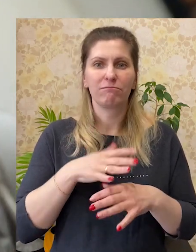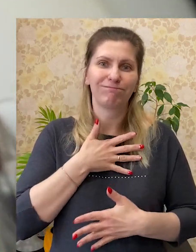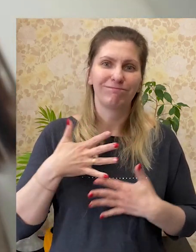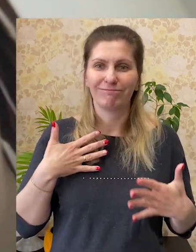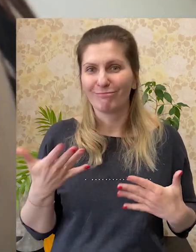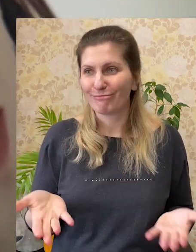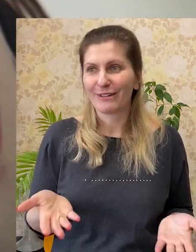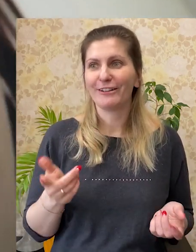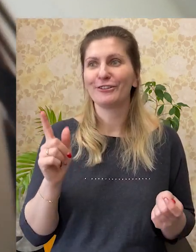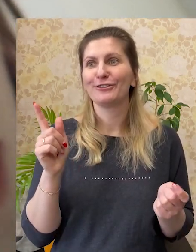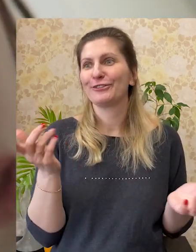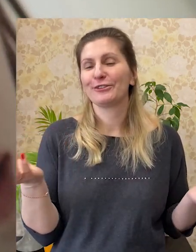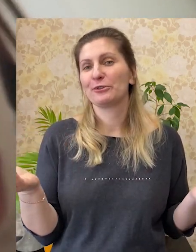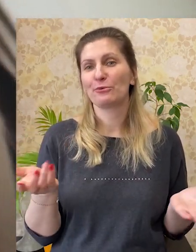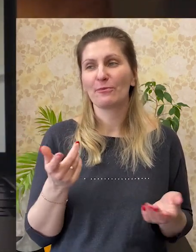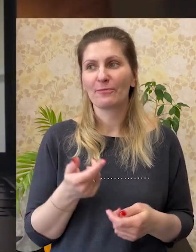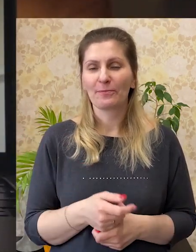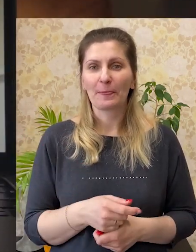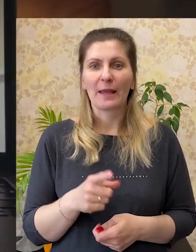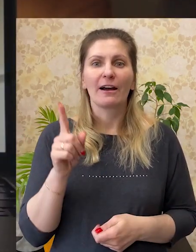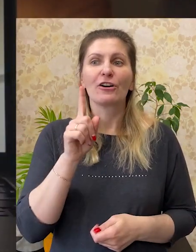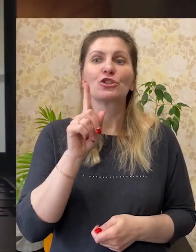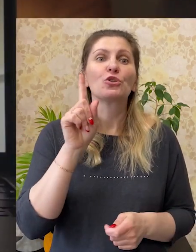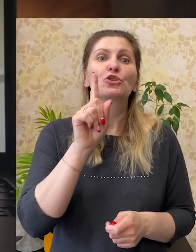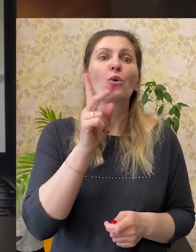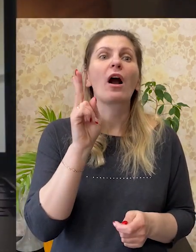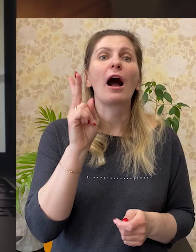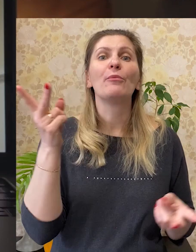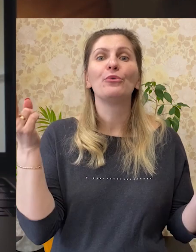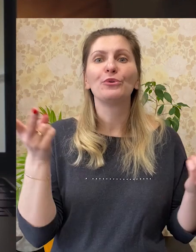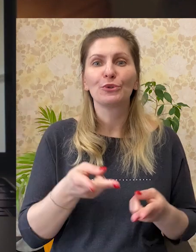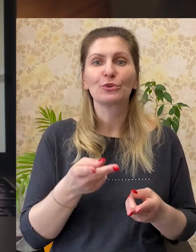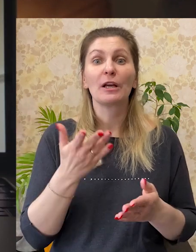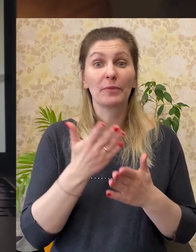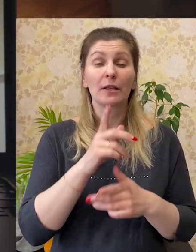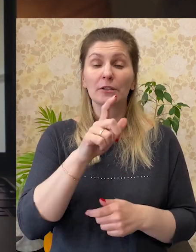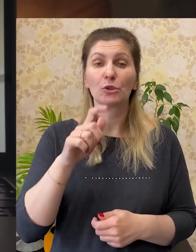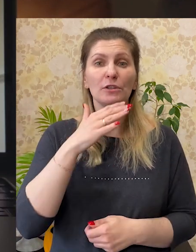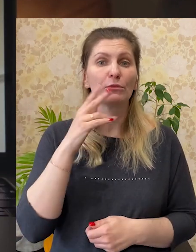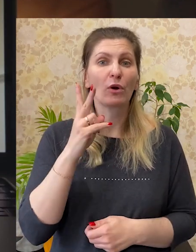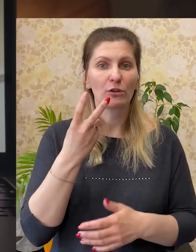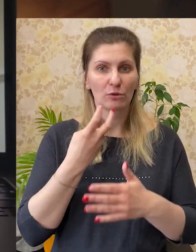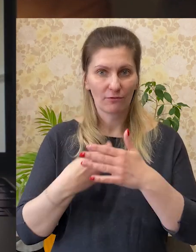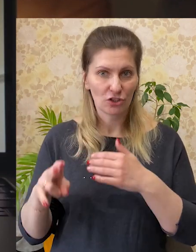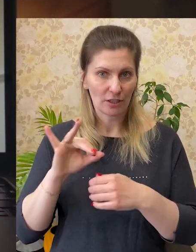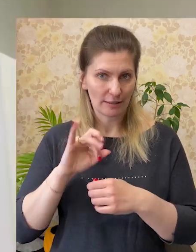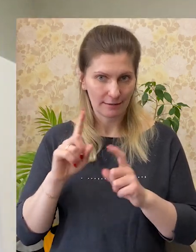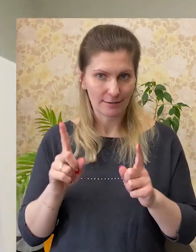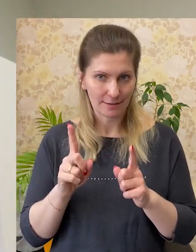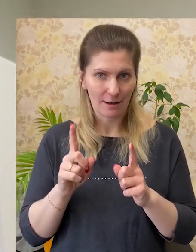что-то назначили, у кого что болит, если кому-то что-то нужно. Есть уже люди, которые вышли из больницы, но они